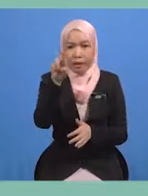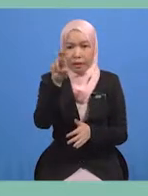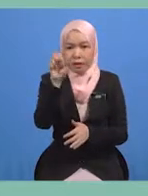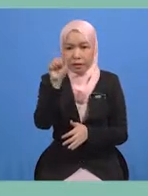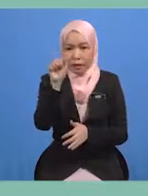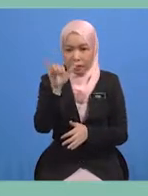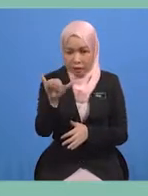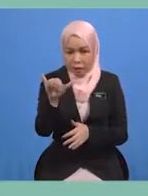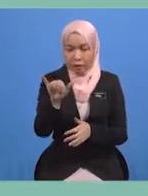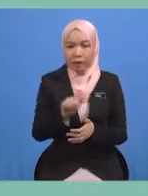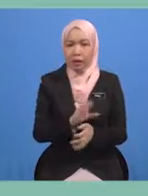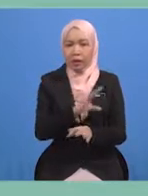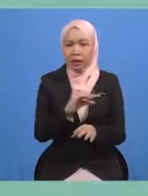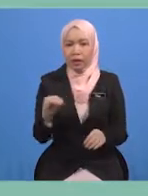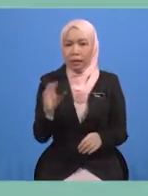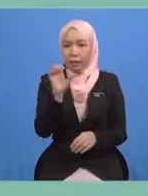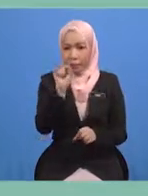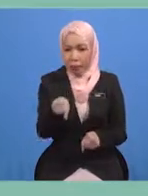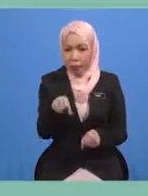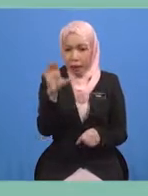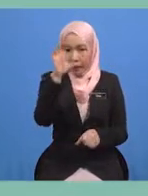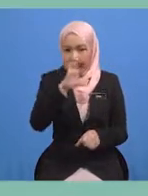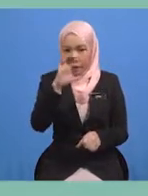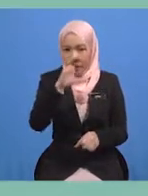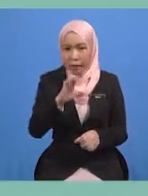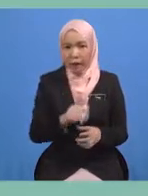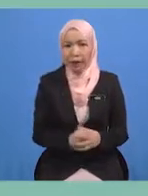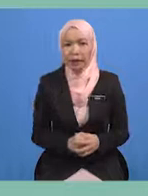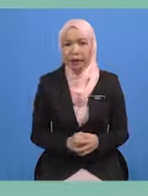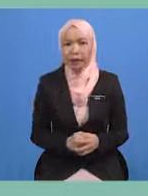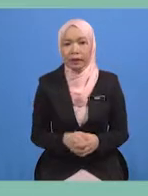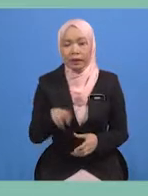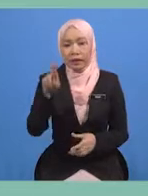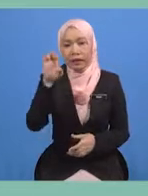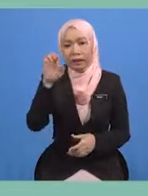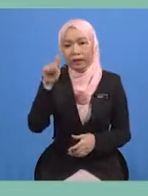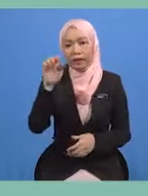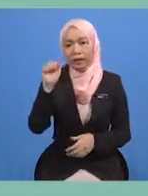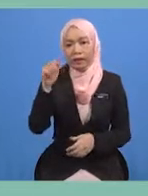Ia juga boleh mencari retakan dalam pait logam.